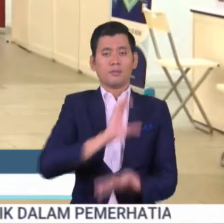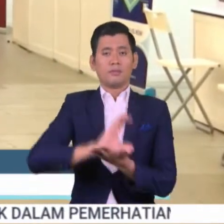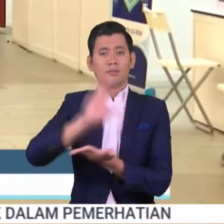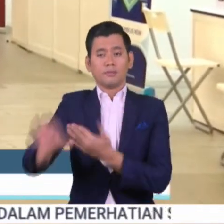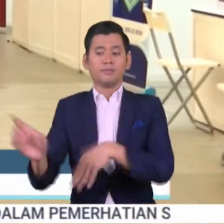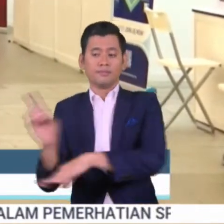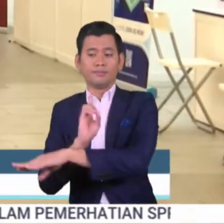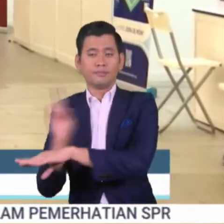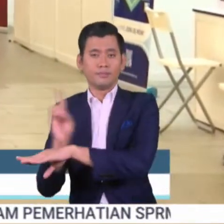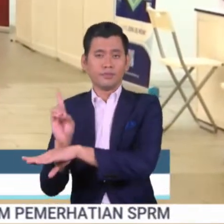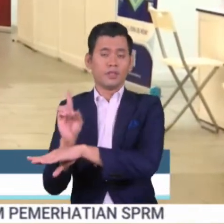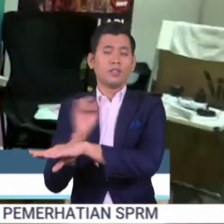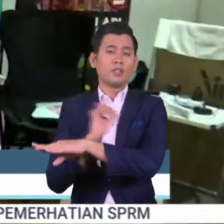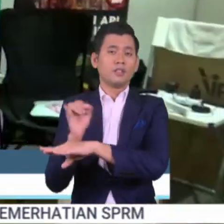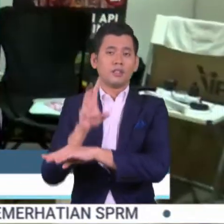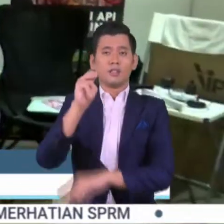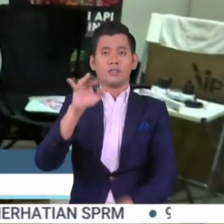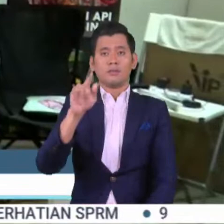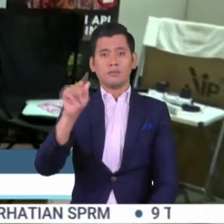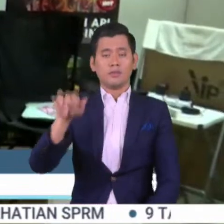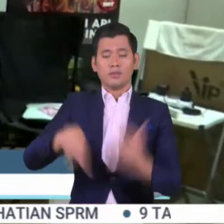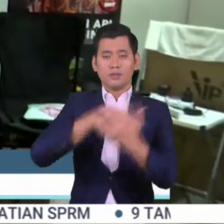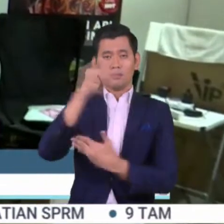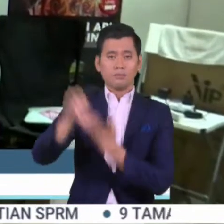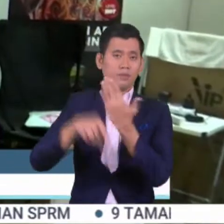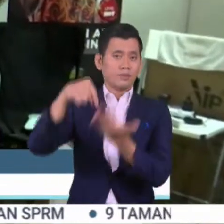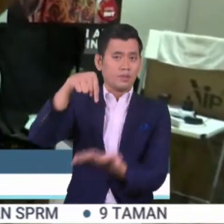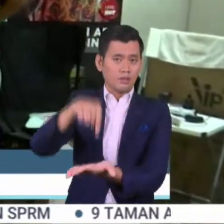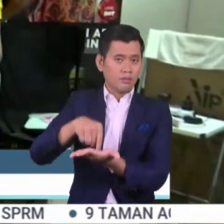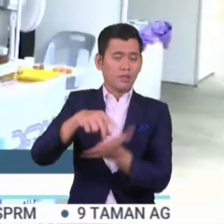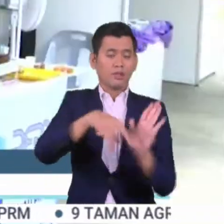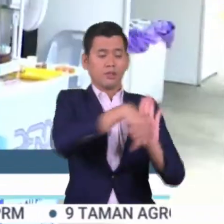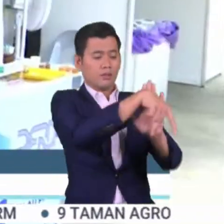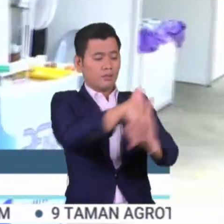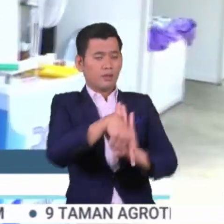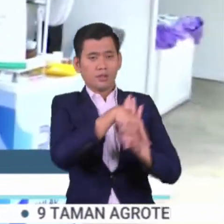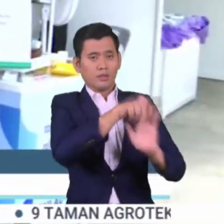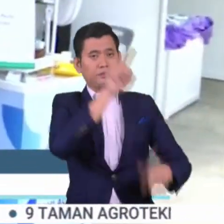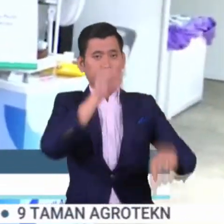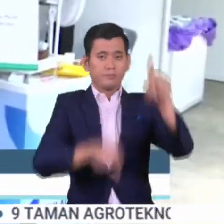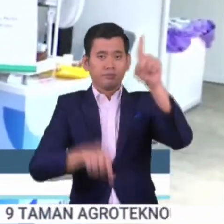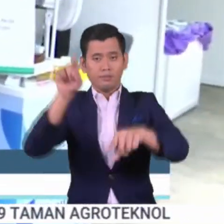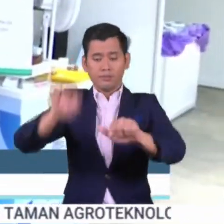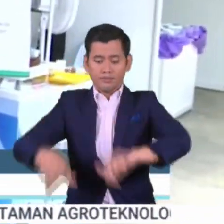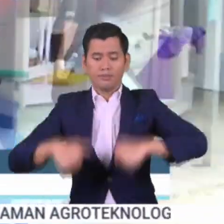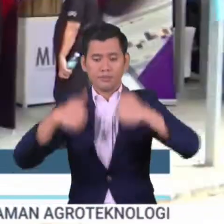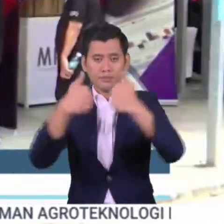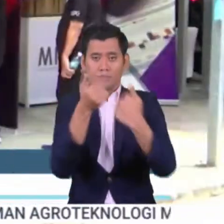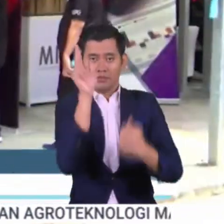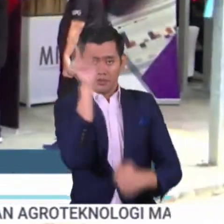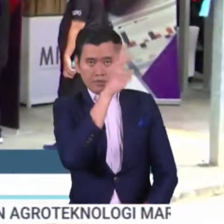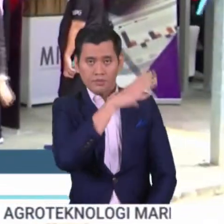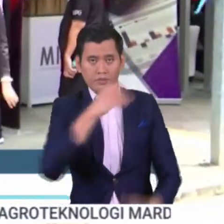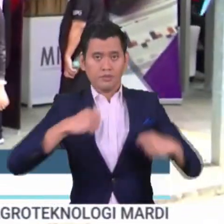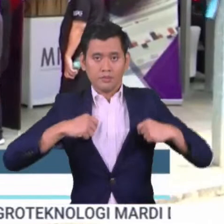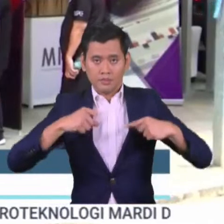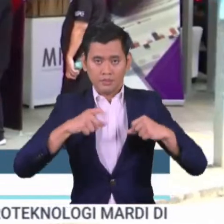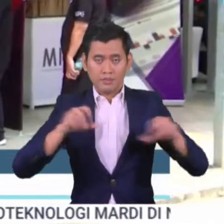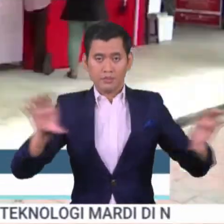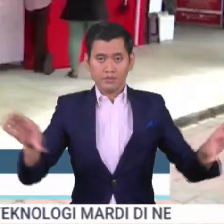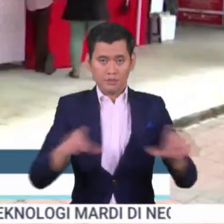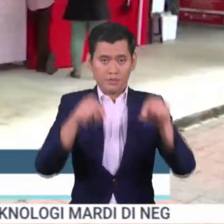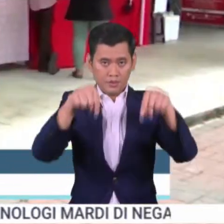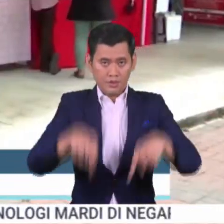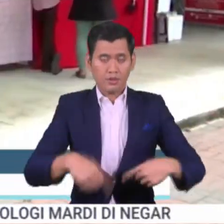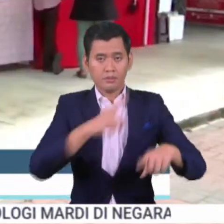Perdagangan dan Industri MITI dan pelbagai acara dan pameran dari pelbagai agensi kerajaan dan swasta turut diadakan di sini,